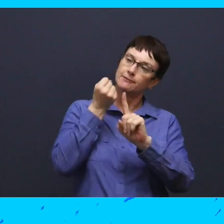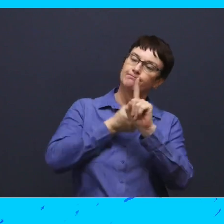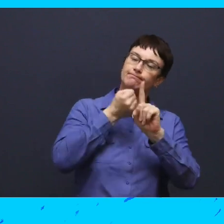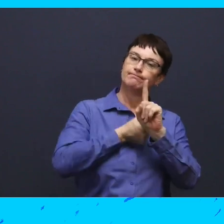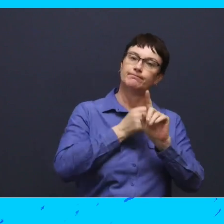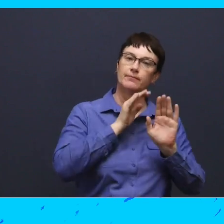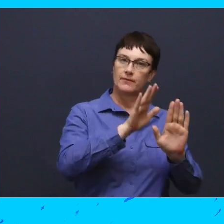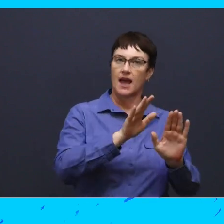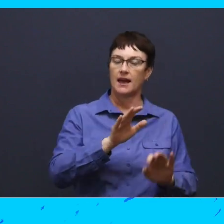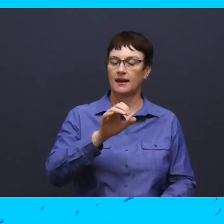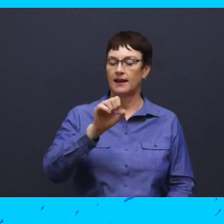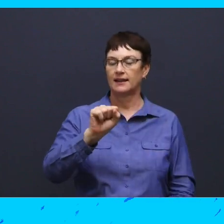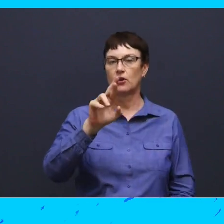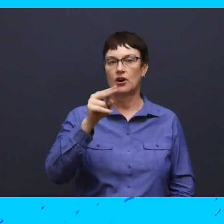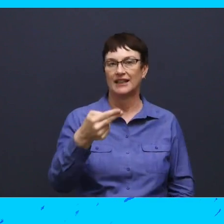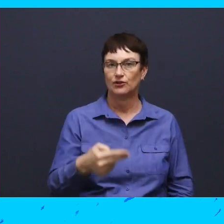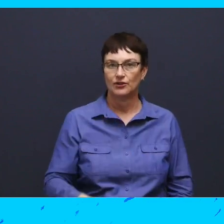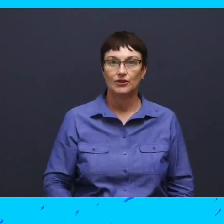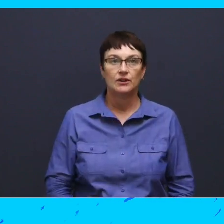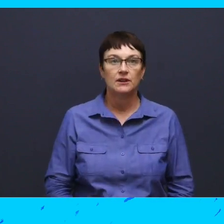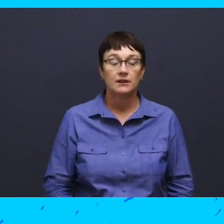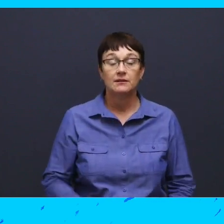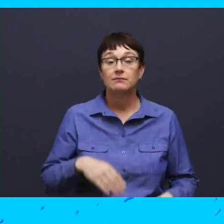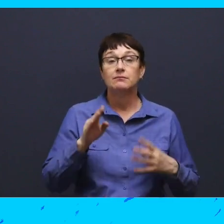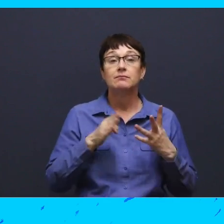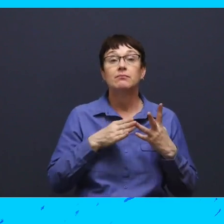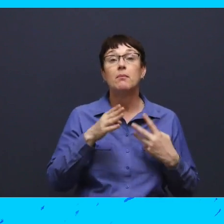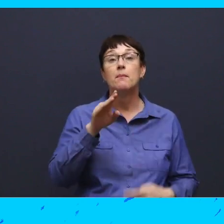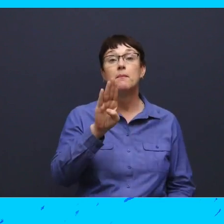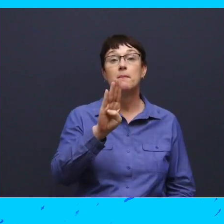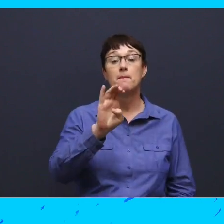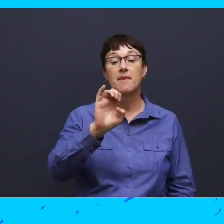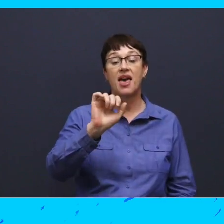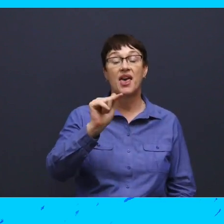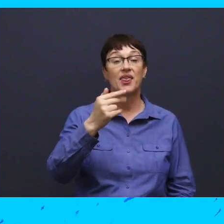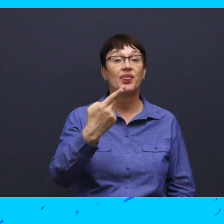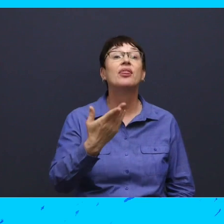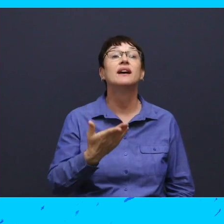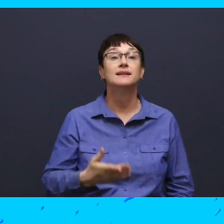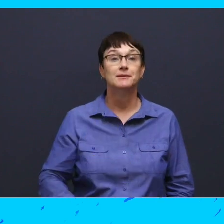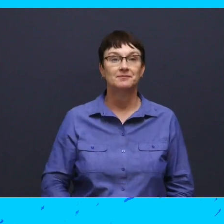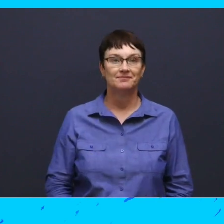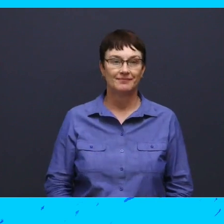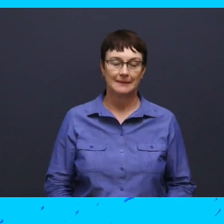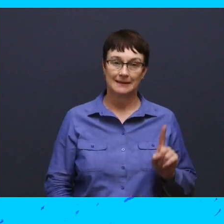preneurs. Elisabeth, quelle est ton opinion?